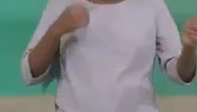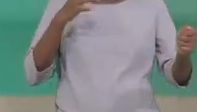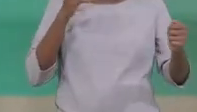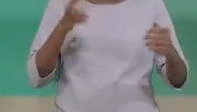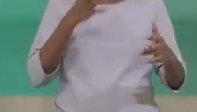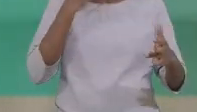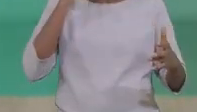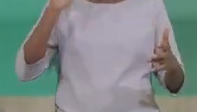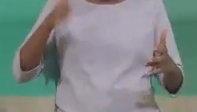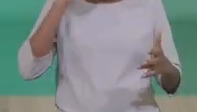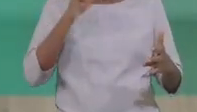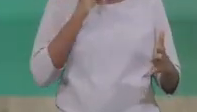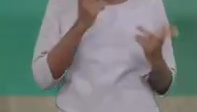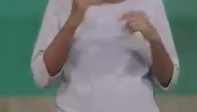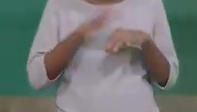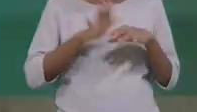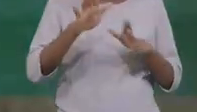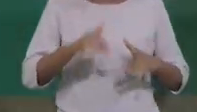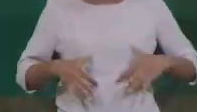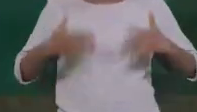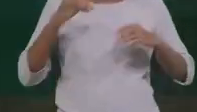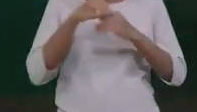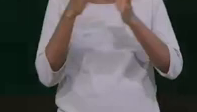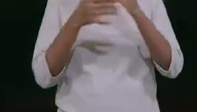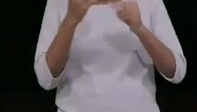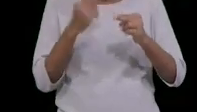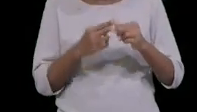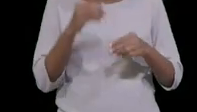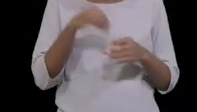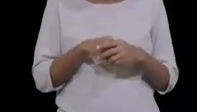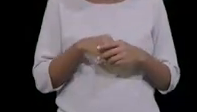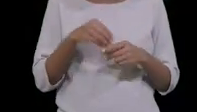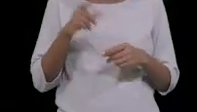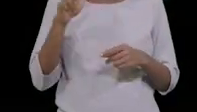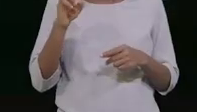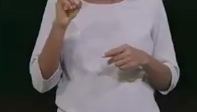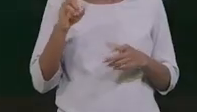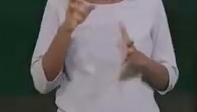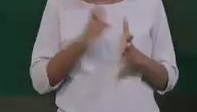La colère, la méchanceté des méchants ne sera pas sur ta vie. En